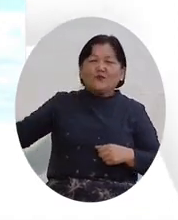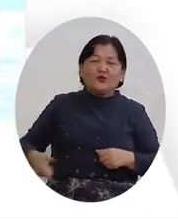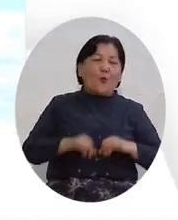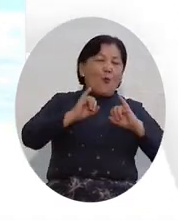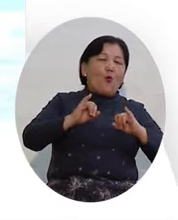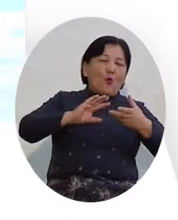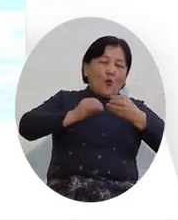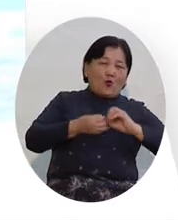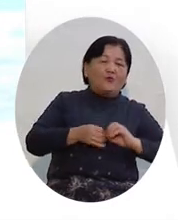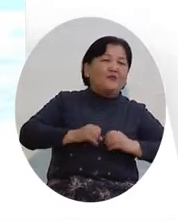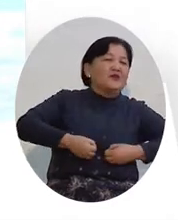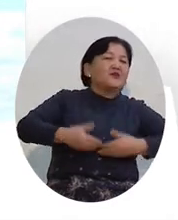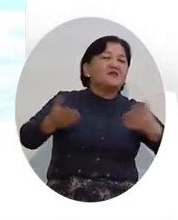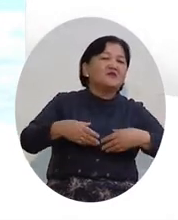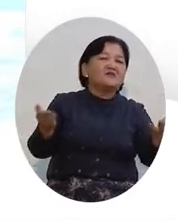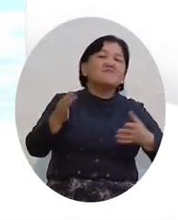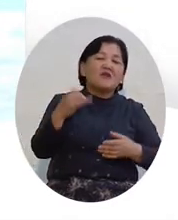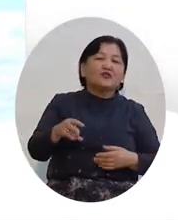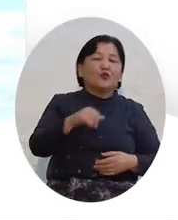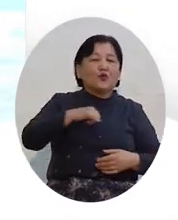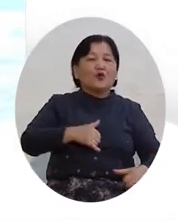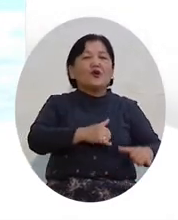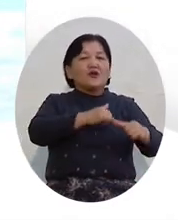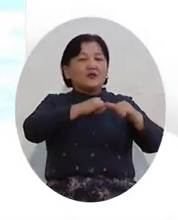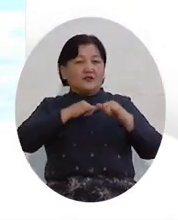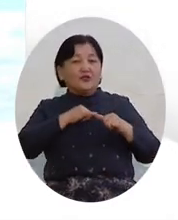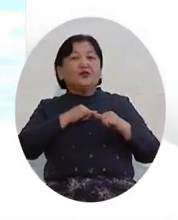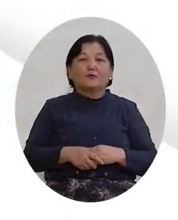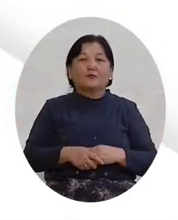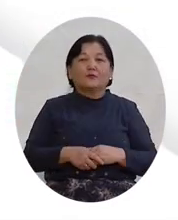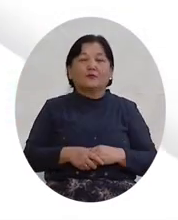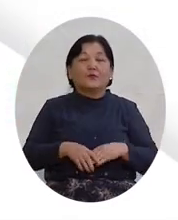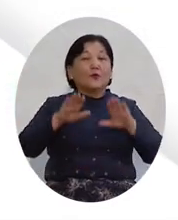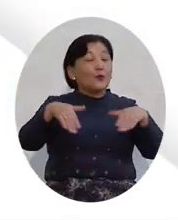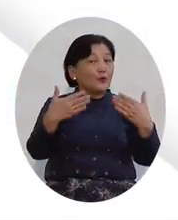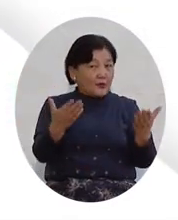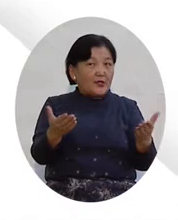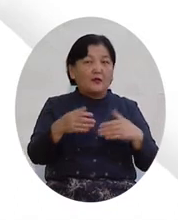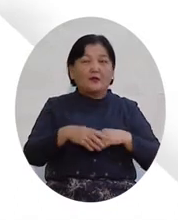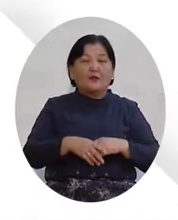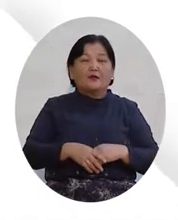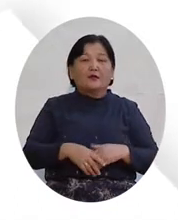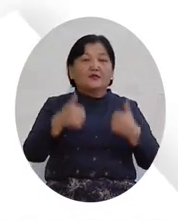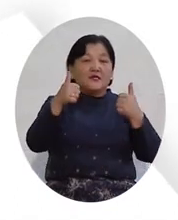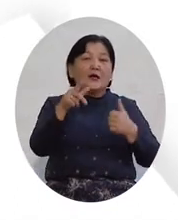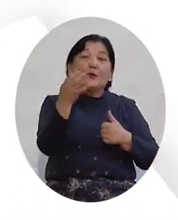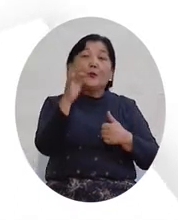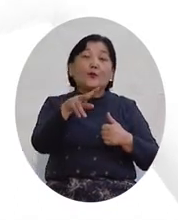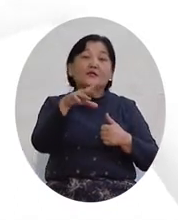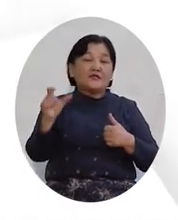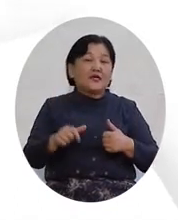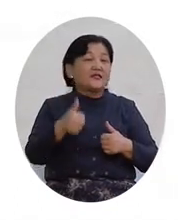хийж байснаар өөрөө эрсдэл төртөж байна. Хүүхдүүдээ, сайн хүмүүстэй